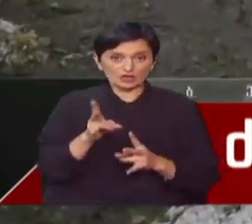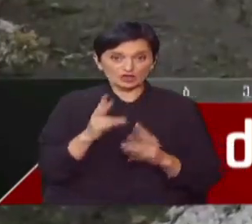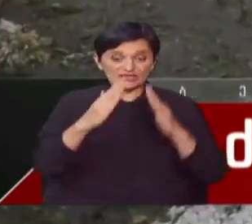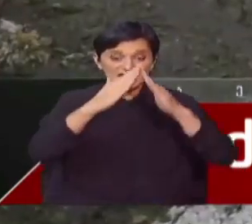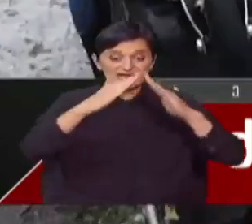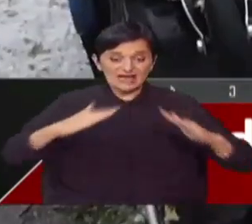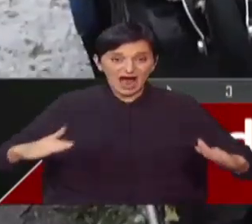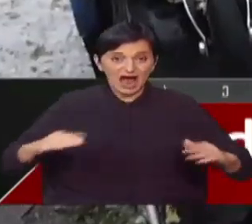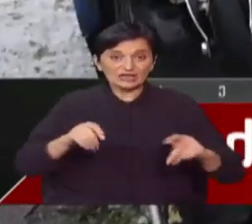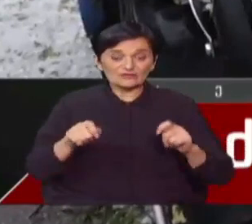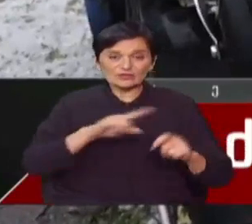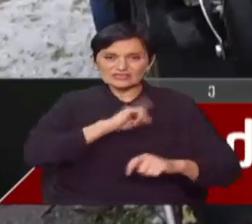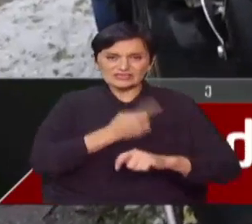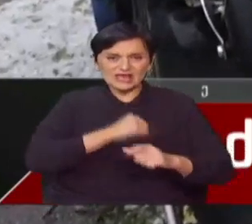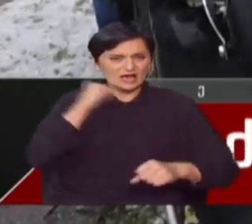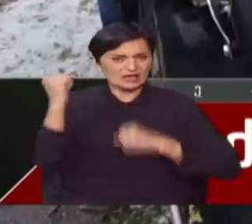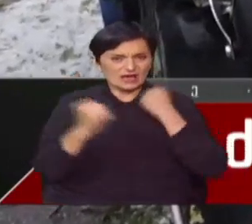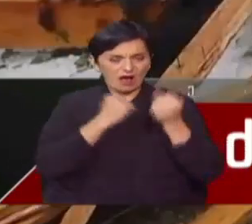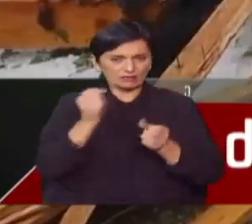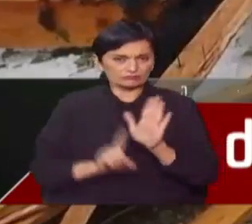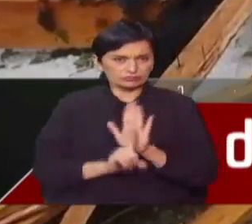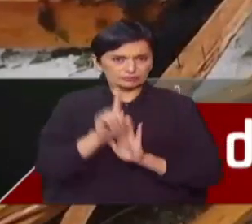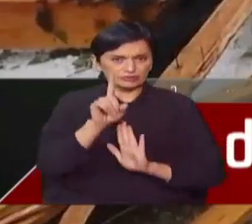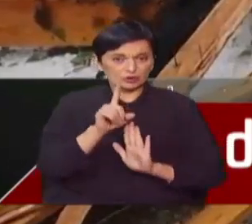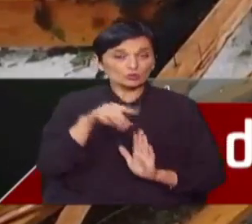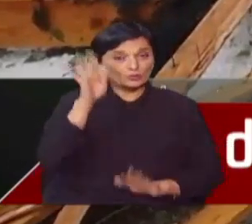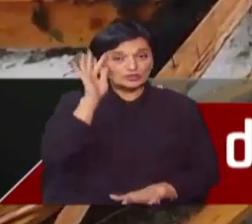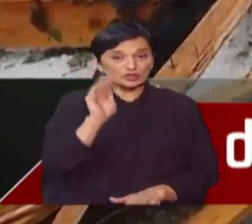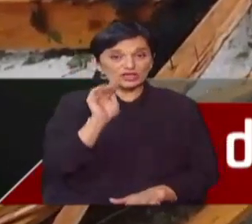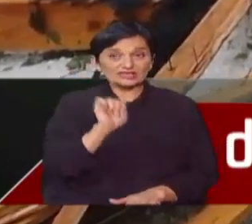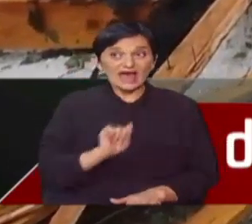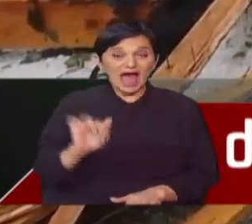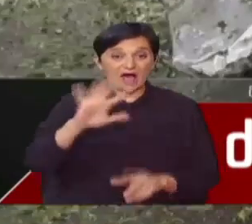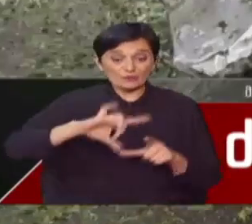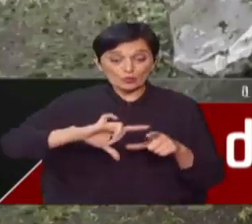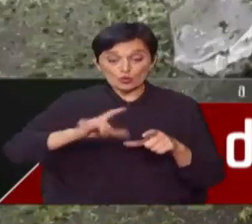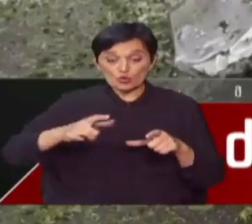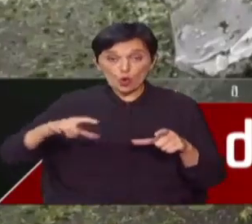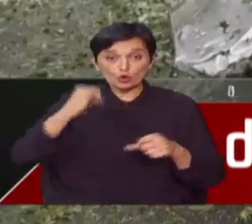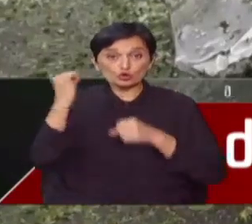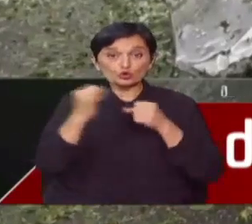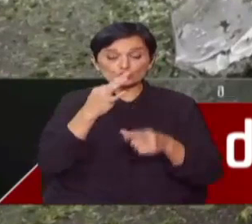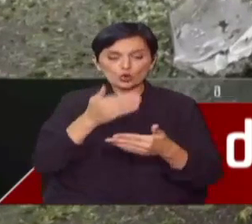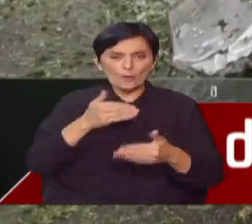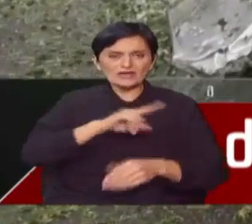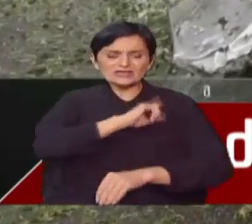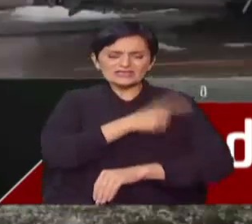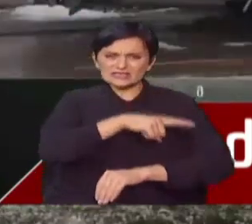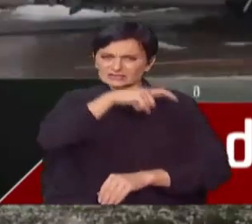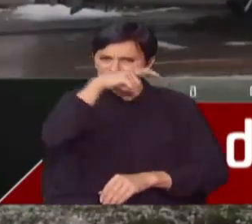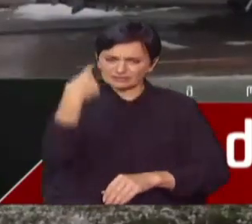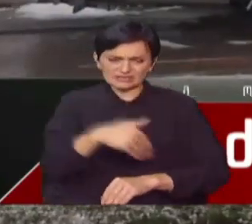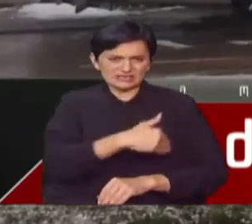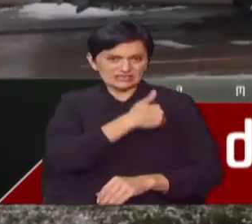კარვებს შლიდნენ, რა დროსაც ძლიერი ქარი ამოვარდა. Შეგახსენებთ, ევროპის კონტინენტს ამ შტორმამდე ძლიერმა სიცხის ტალღამ